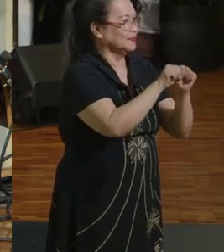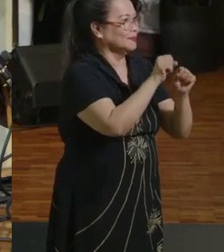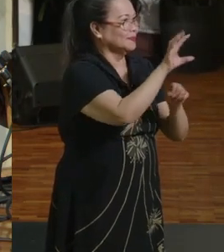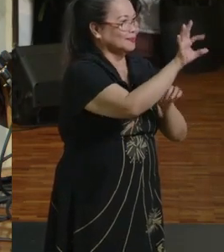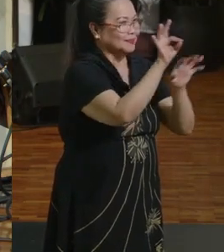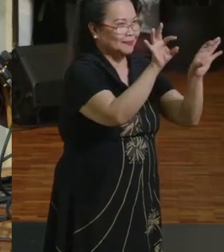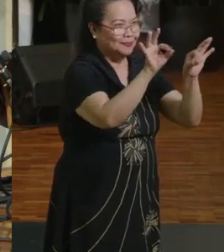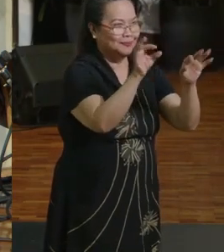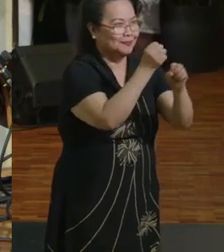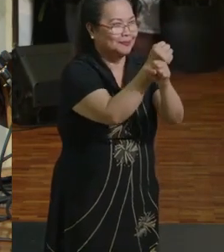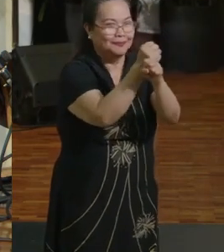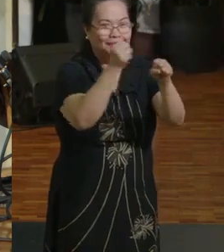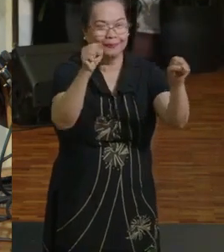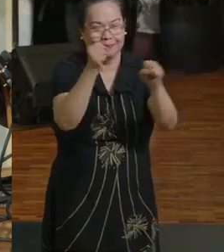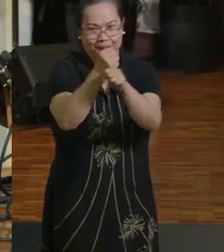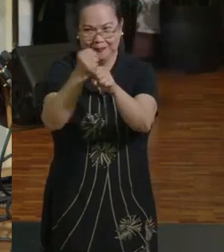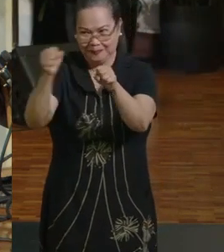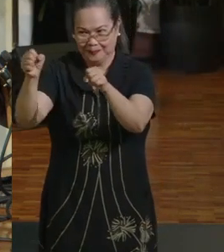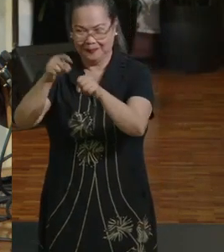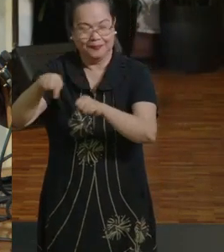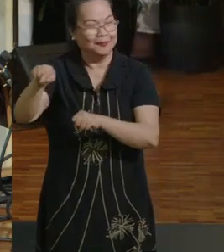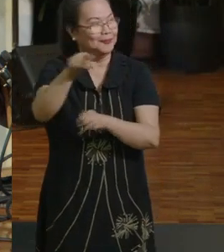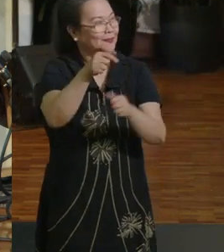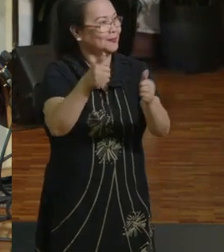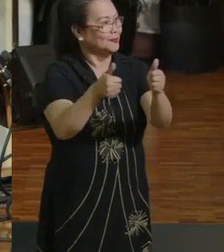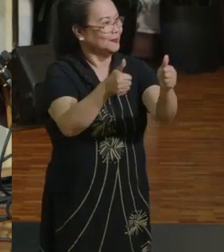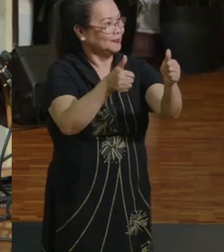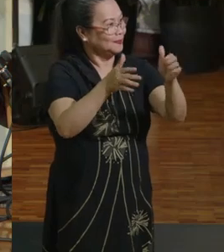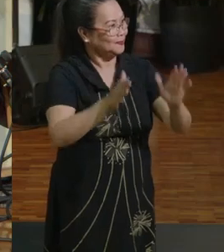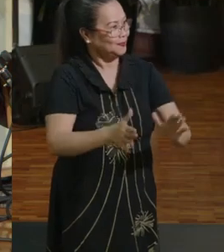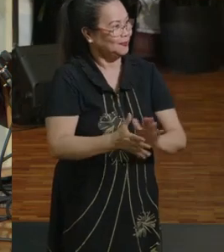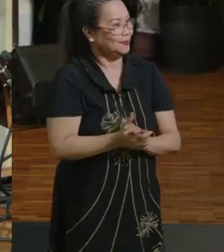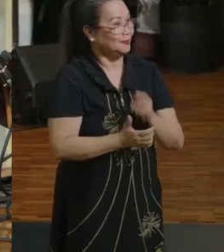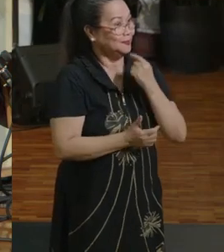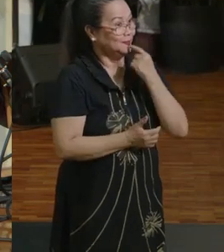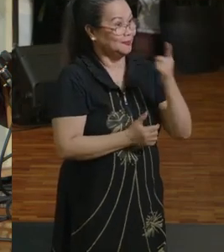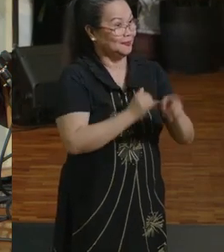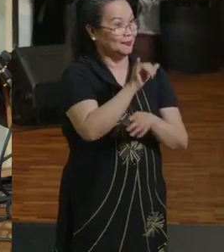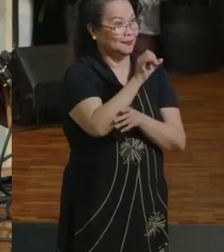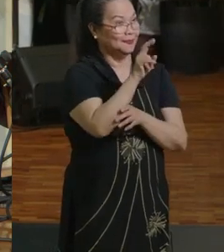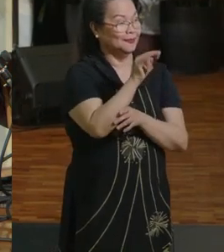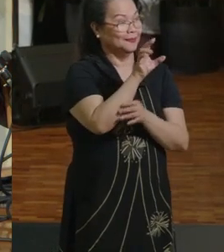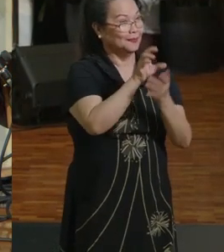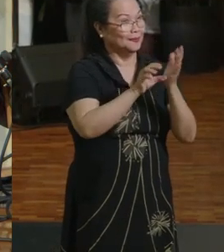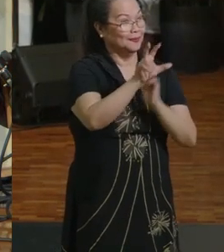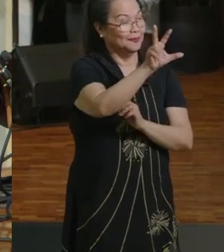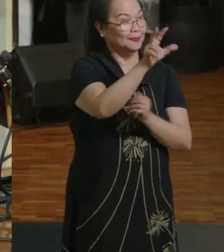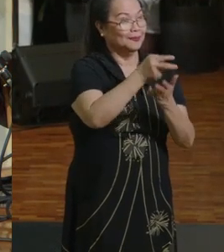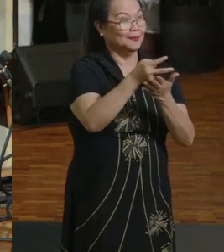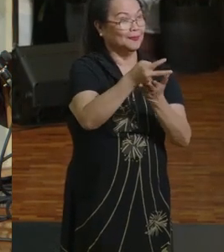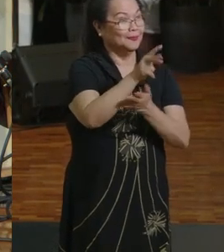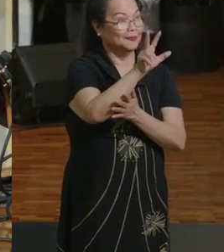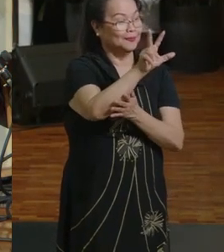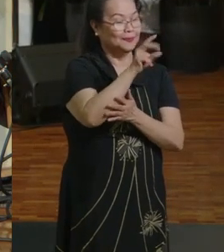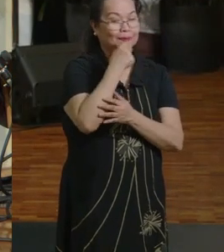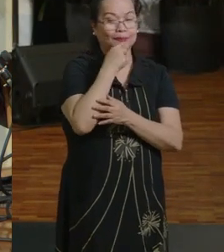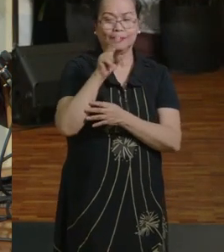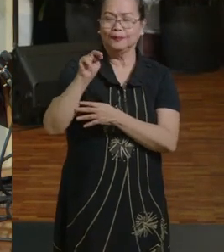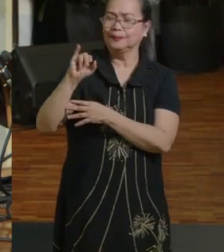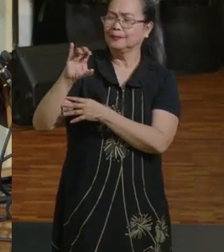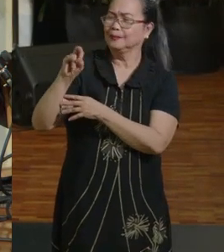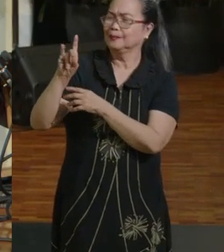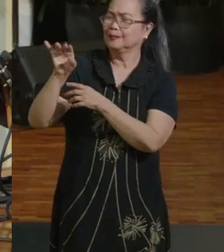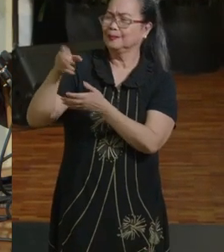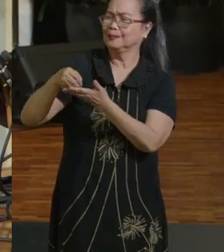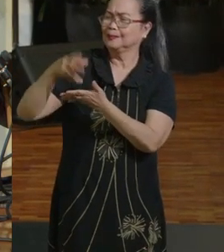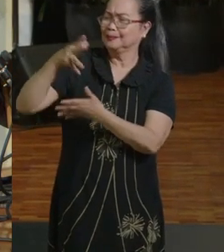at niligtas na mga alagad. Sabi niya sa John chapter 3 verse 3, sabi niya kay Nicodemus, "Truly I say to